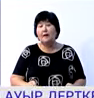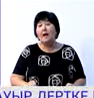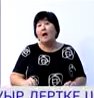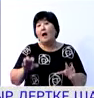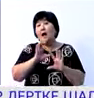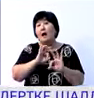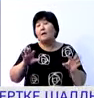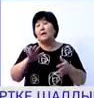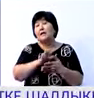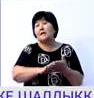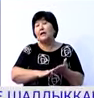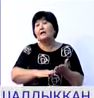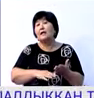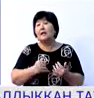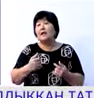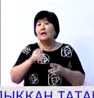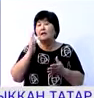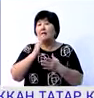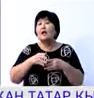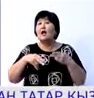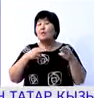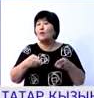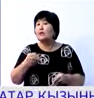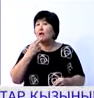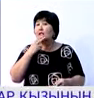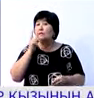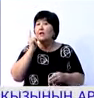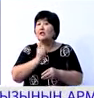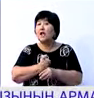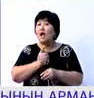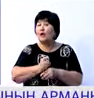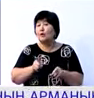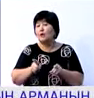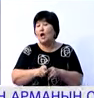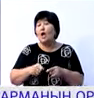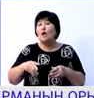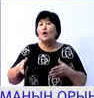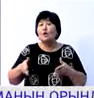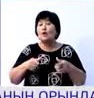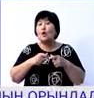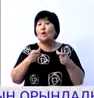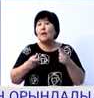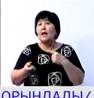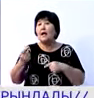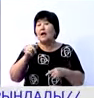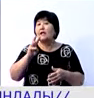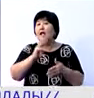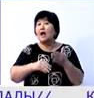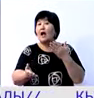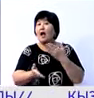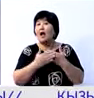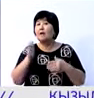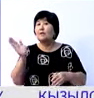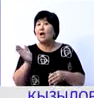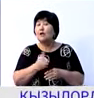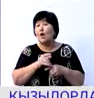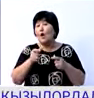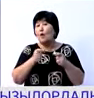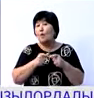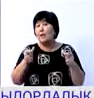Хабарым жалғастырамыз. Керек мәлімет, пойызда шылым шегуге тыйым салу, жол билеттерін қайтарған үшін айыппұлды алып тастау және